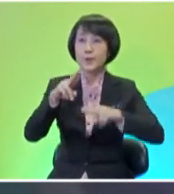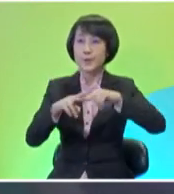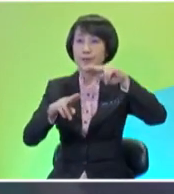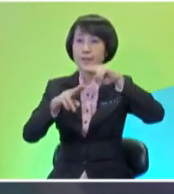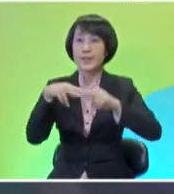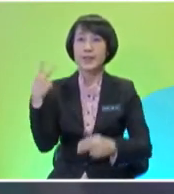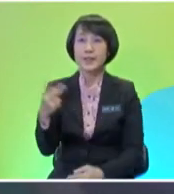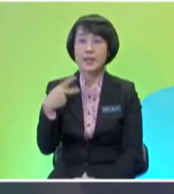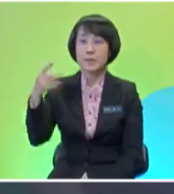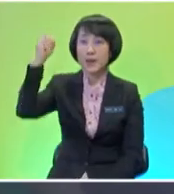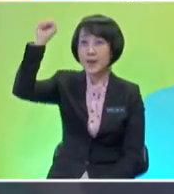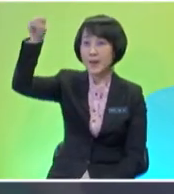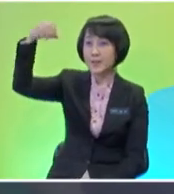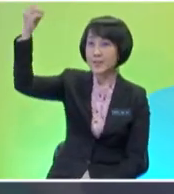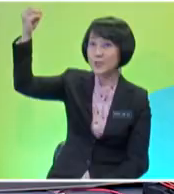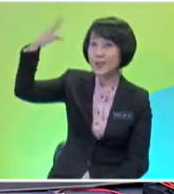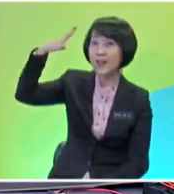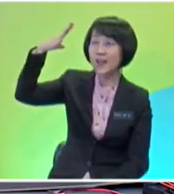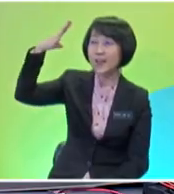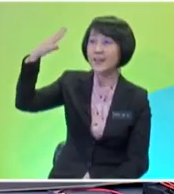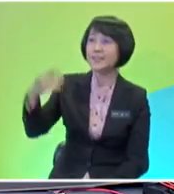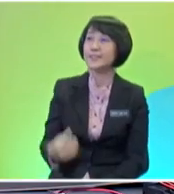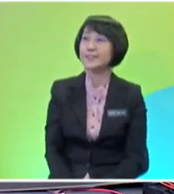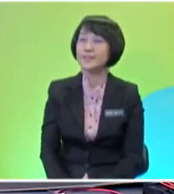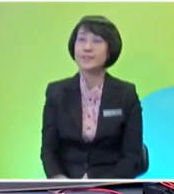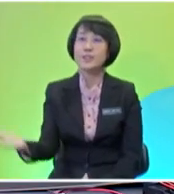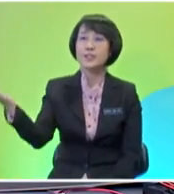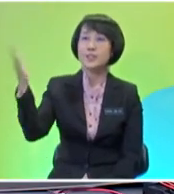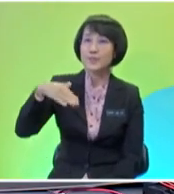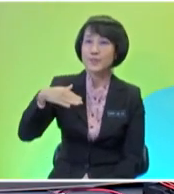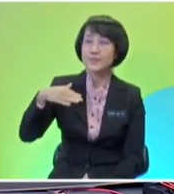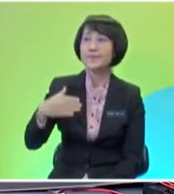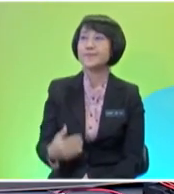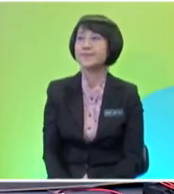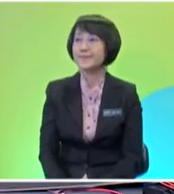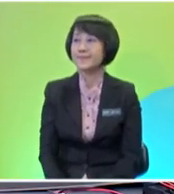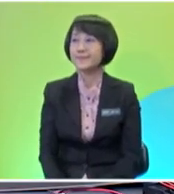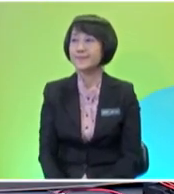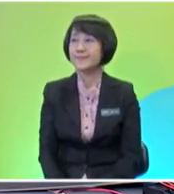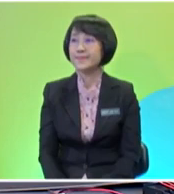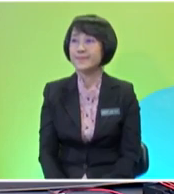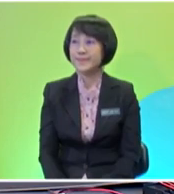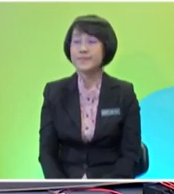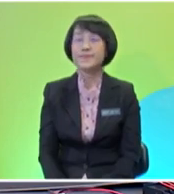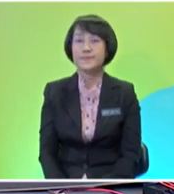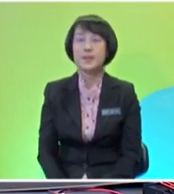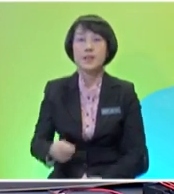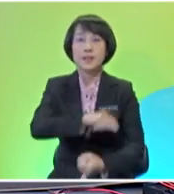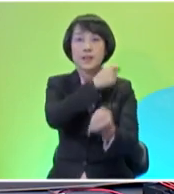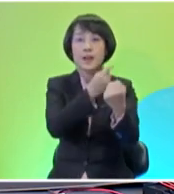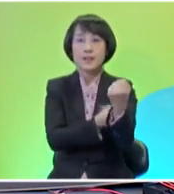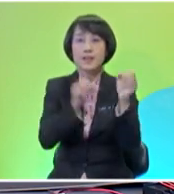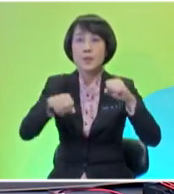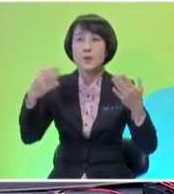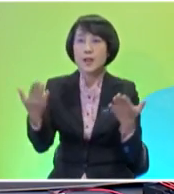betul. Okay, kalau Irfan nak tahu sebenarnya kenapa kita nak ajak Jom Bina Kipas Solar ni, sebab sebelum ni kita dah belajar tentang tenaga boleh baharu. Jadi, kita nak